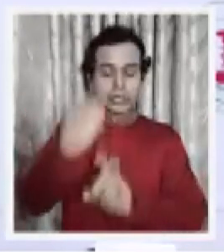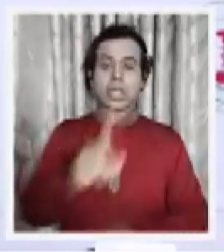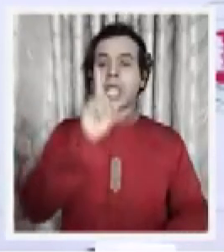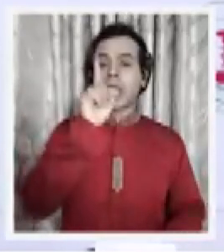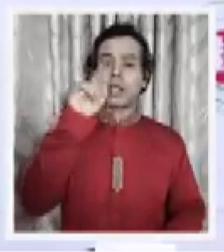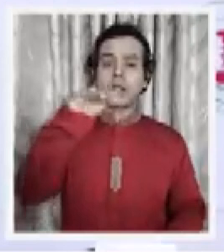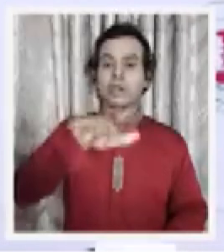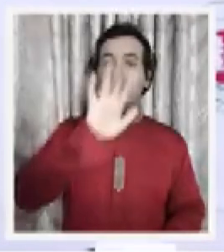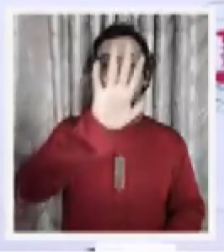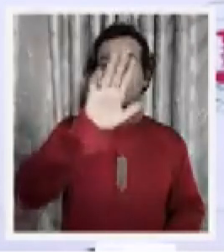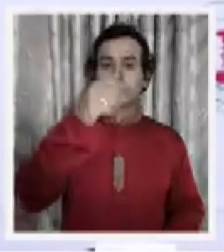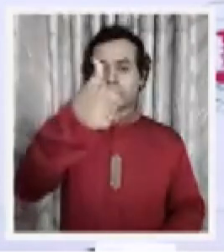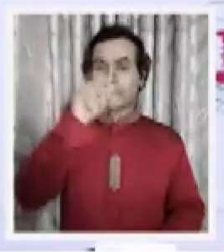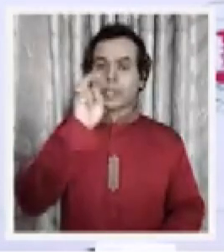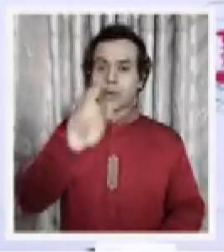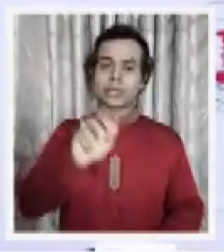করেছেন টেলিমেডিসিনের মাধ্যমে